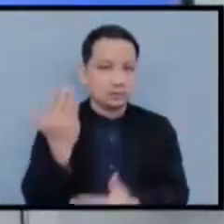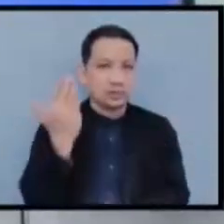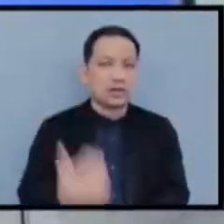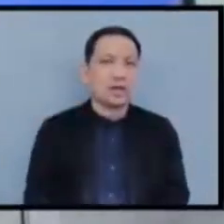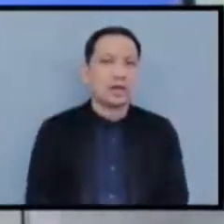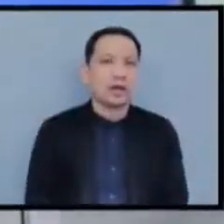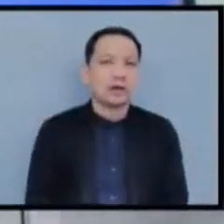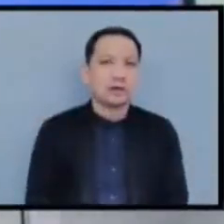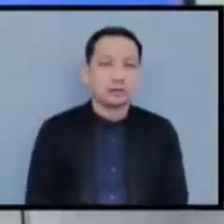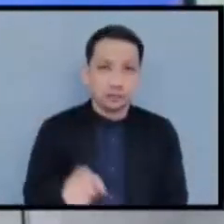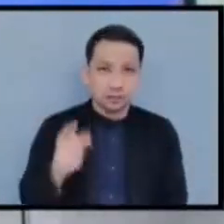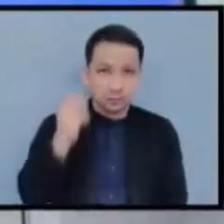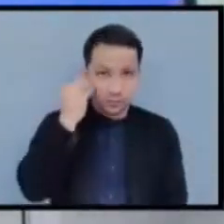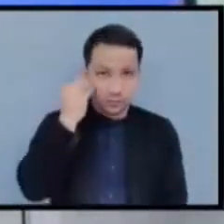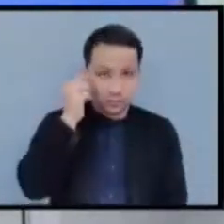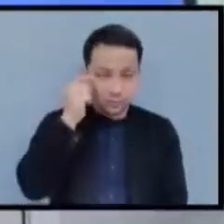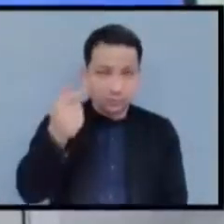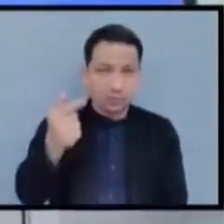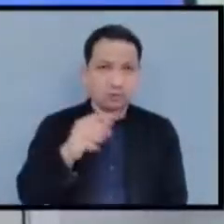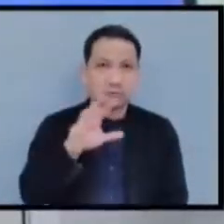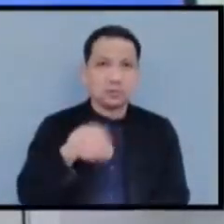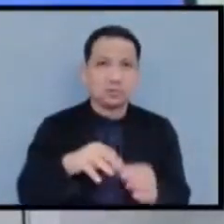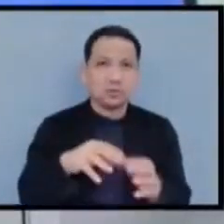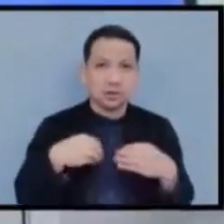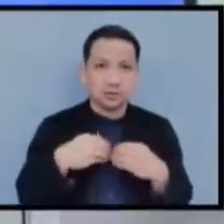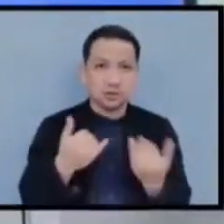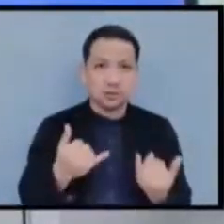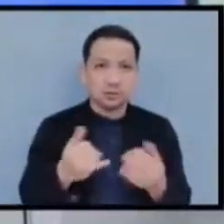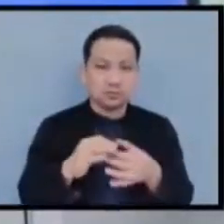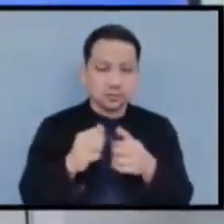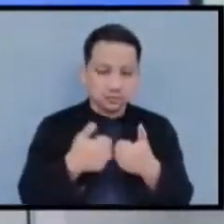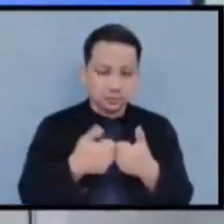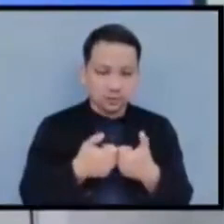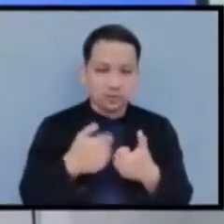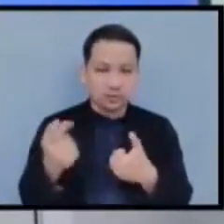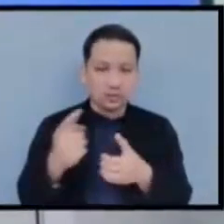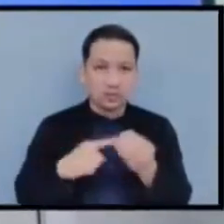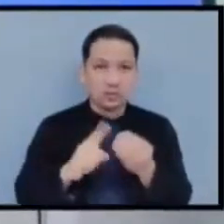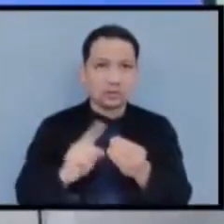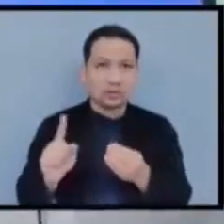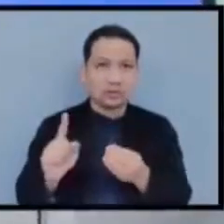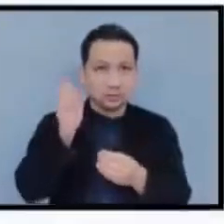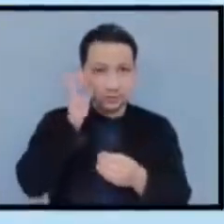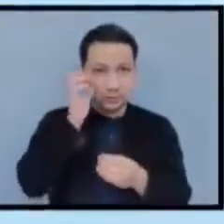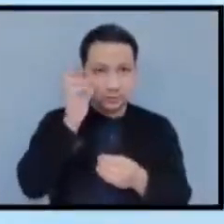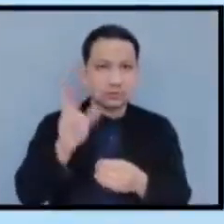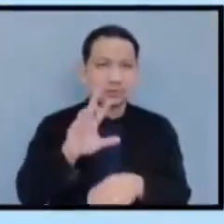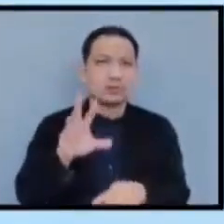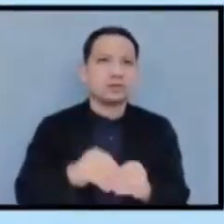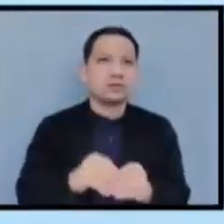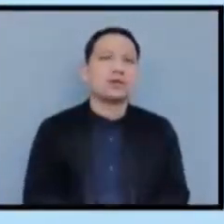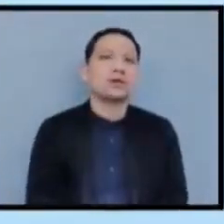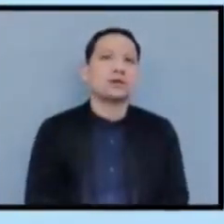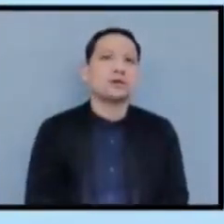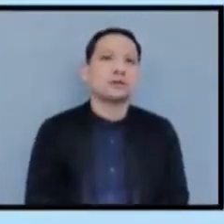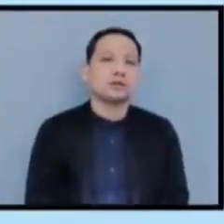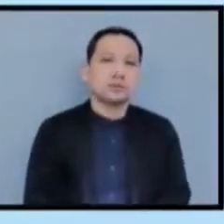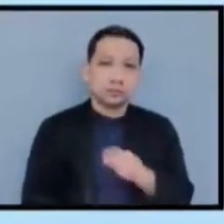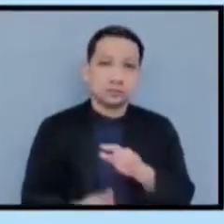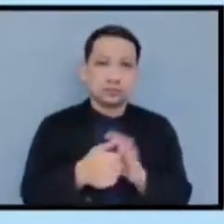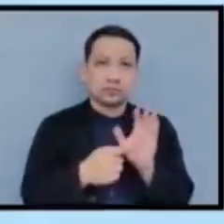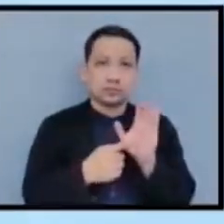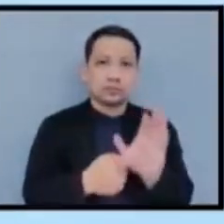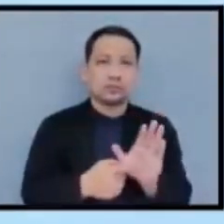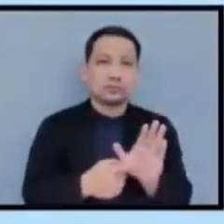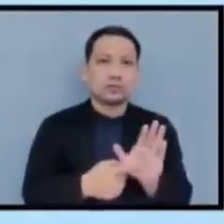Marco Gumabao may inamin sa toong relationship status nila ni Cristine Reyes. Sa launching ng bagong